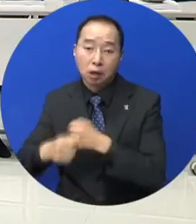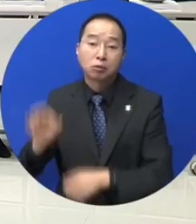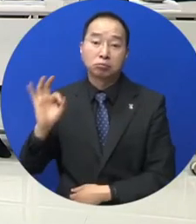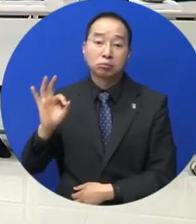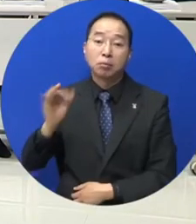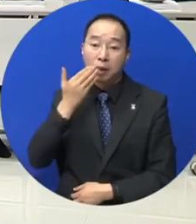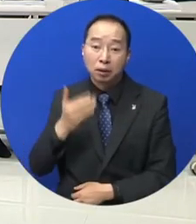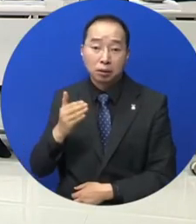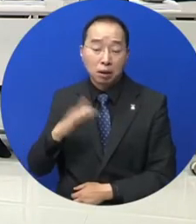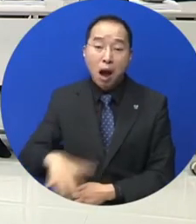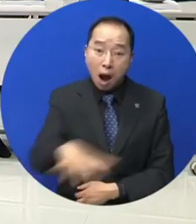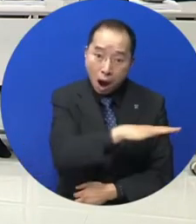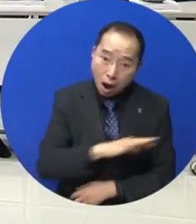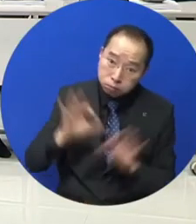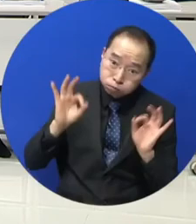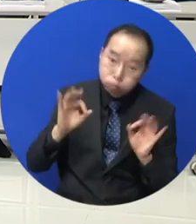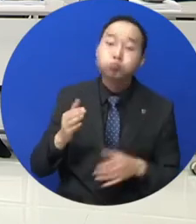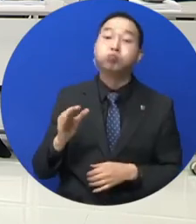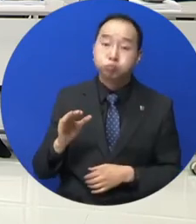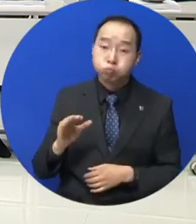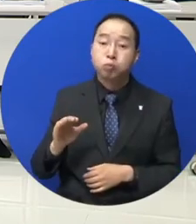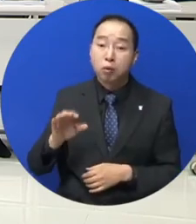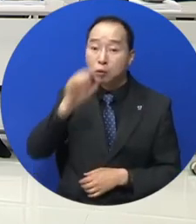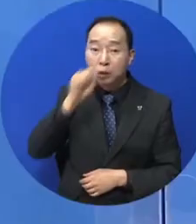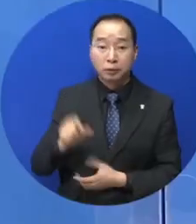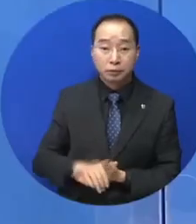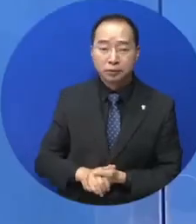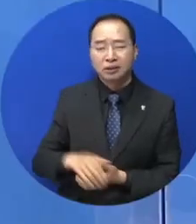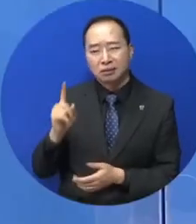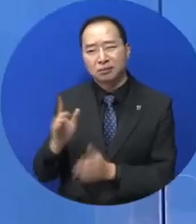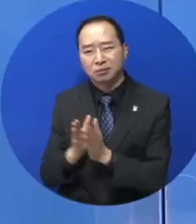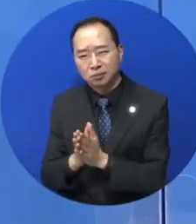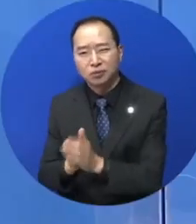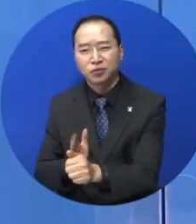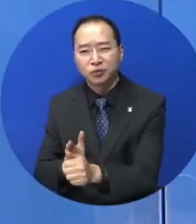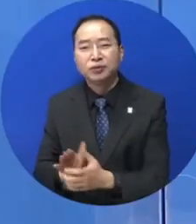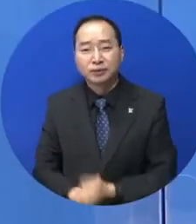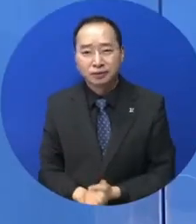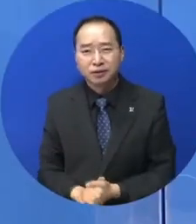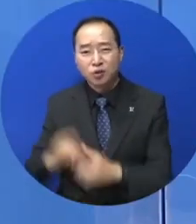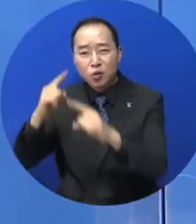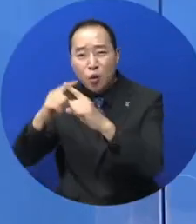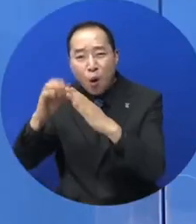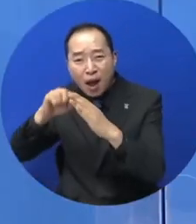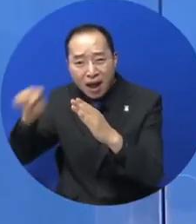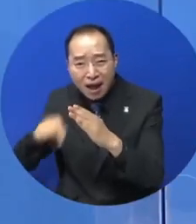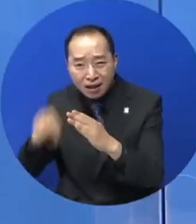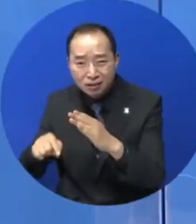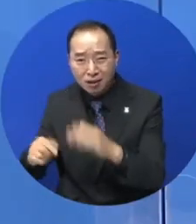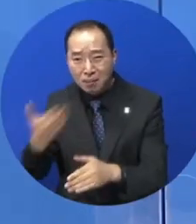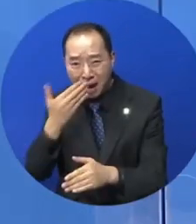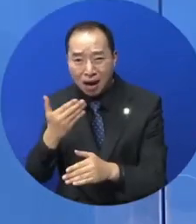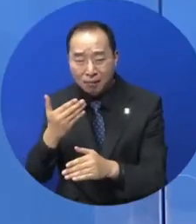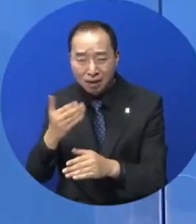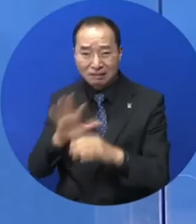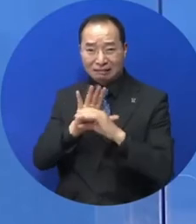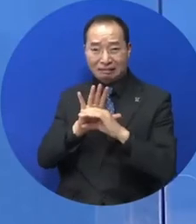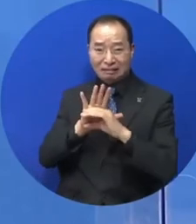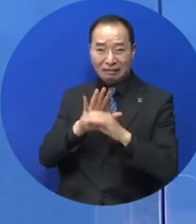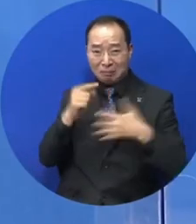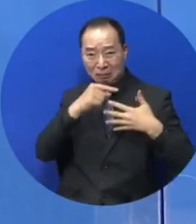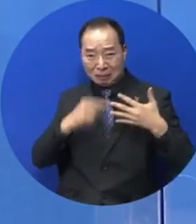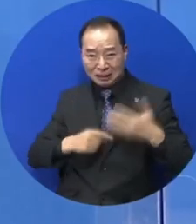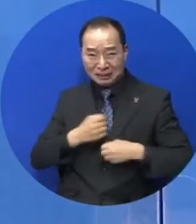수 있고 많은 분들의 공감이 있지 않겠는가 하는 점에서 다시 한번 호소를 드립니다. 우리 교회에서 가능하면 방역수칙을